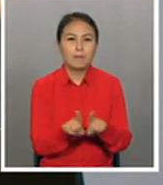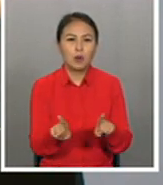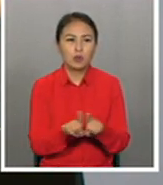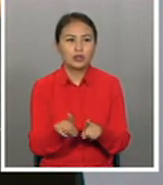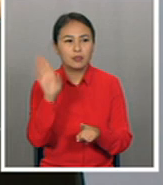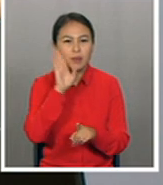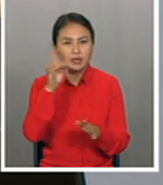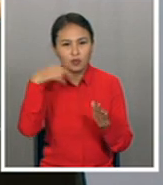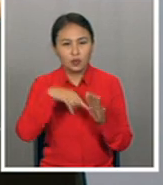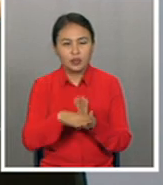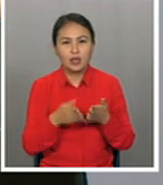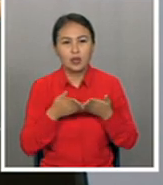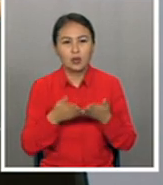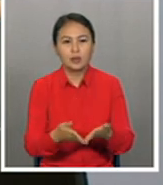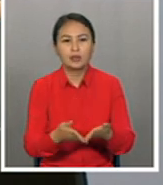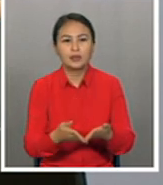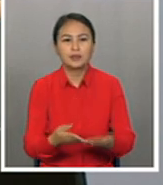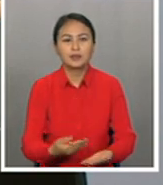лодка?